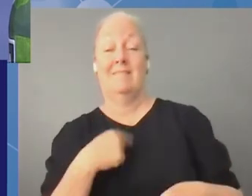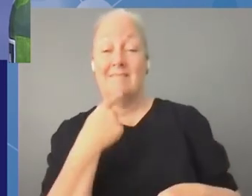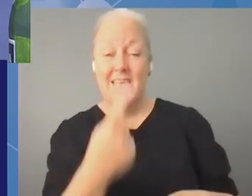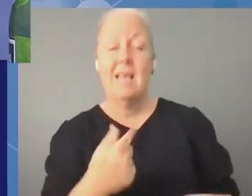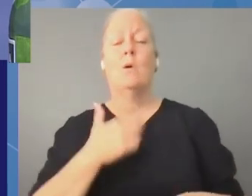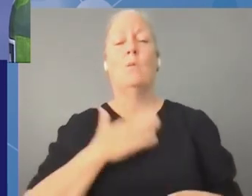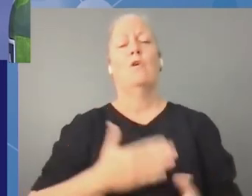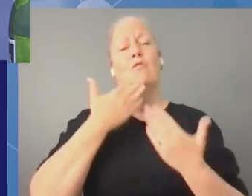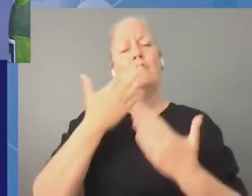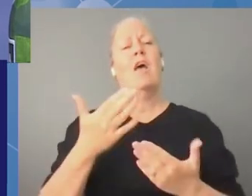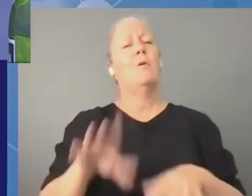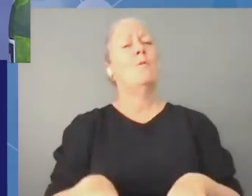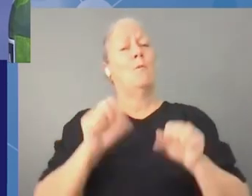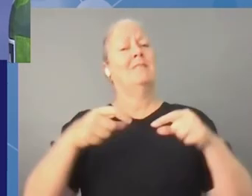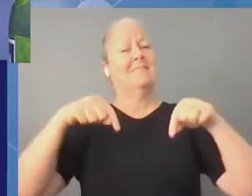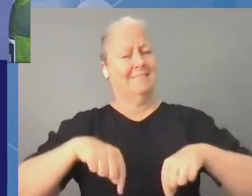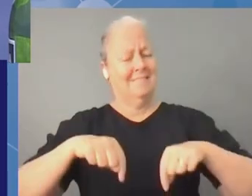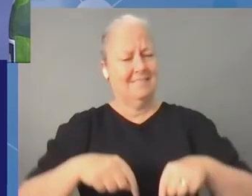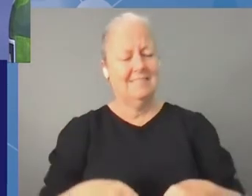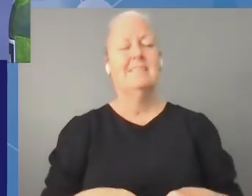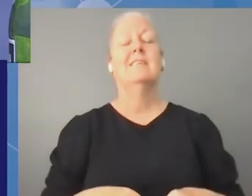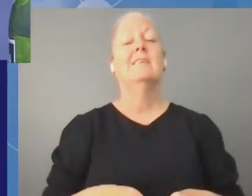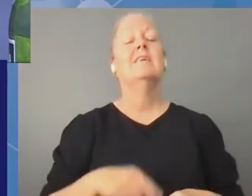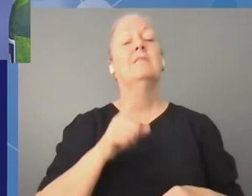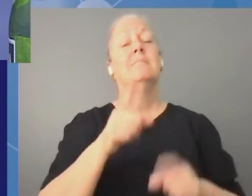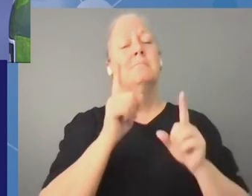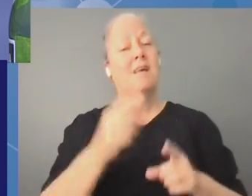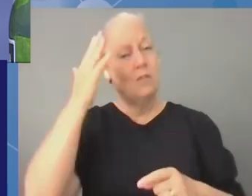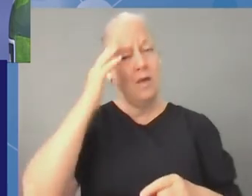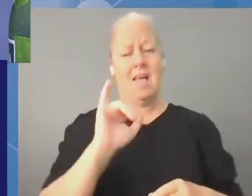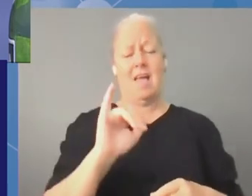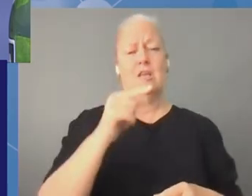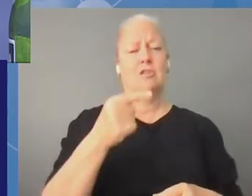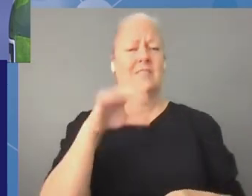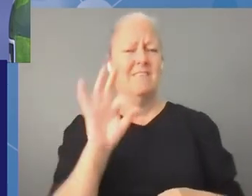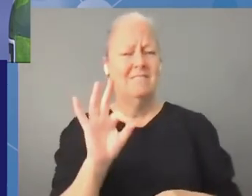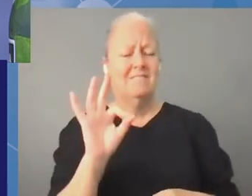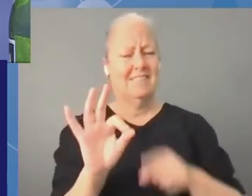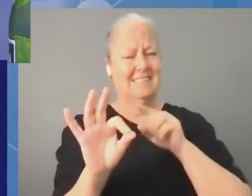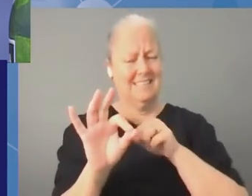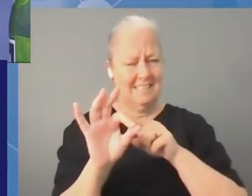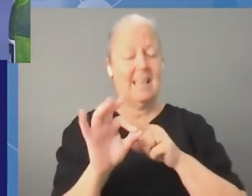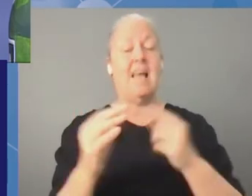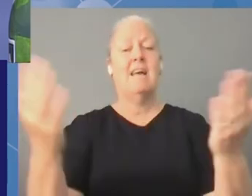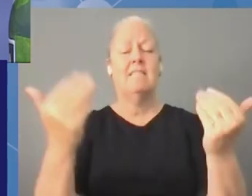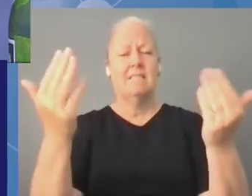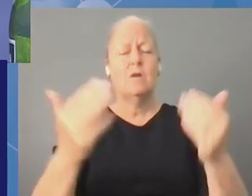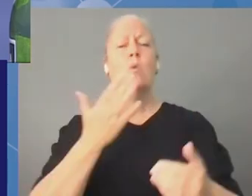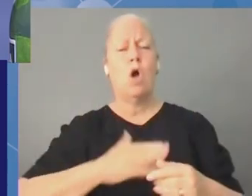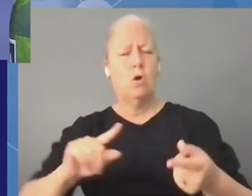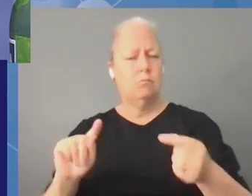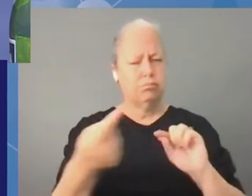是我说谢谢之前的吧，最后一个我们要远远